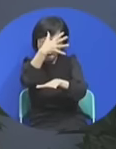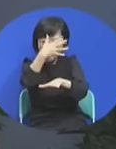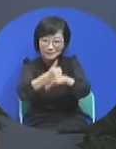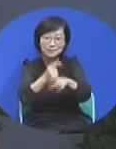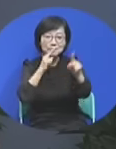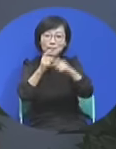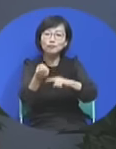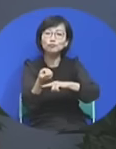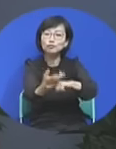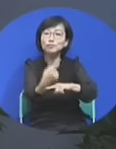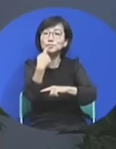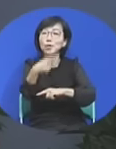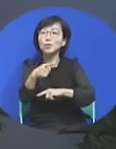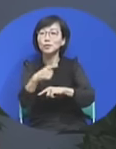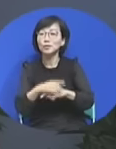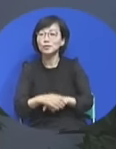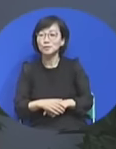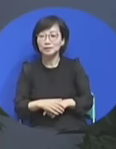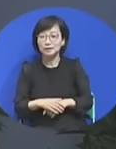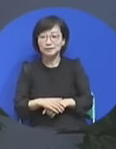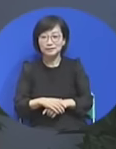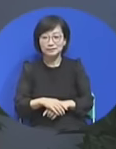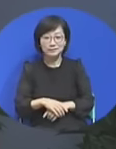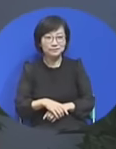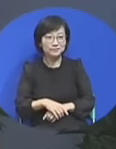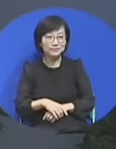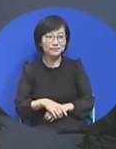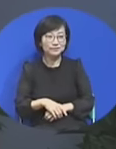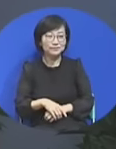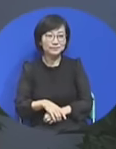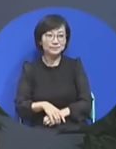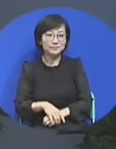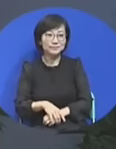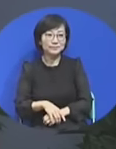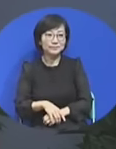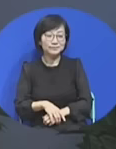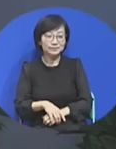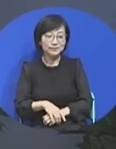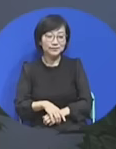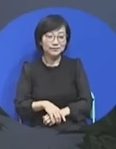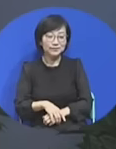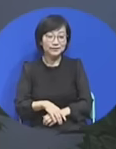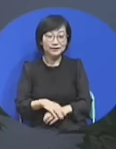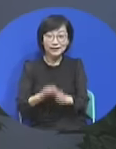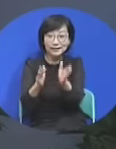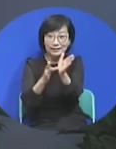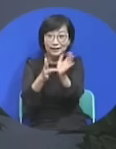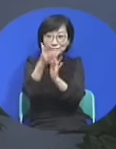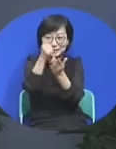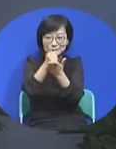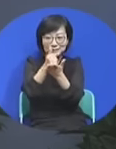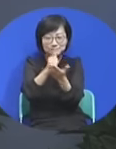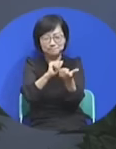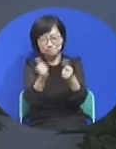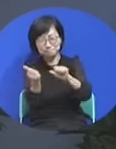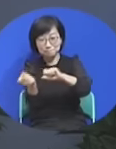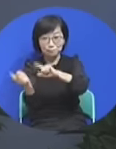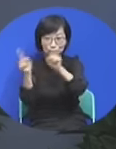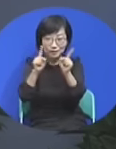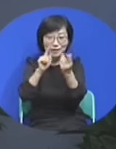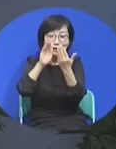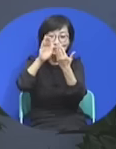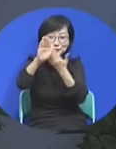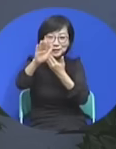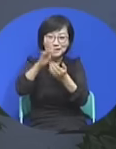to his disciples? 뭡니까? What is it? 하나님 나라의 일을 40일 설명한 겁니다. For 40 days he explained about the